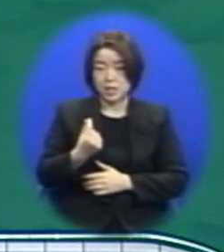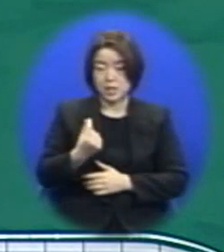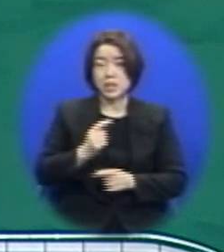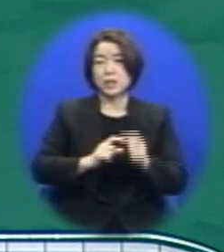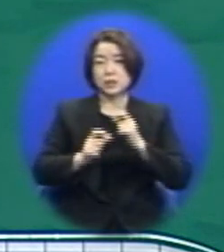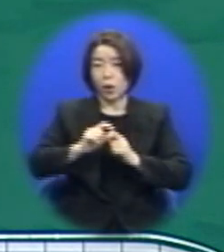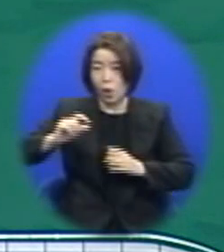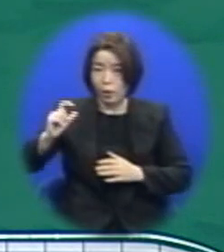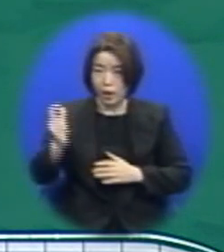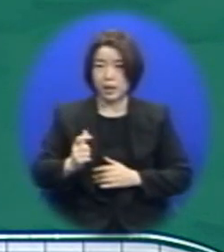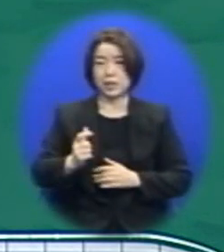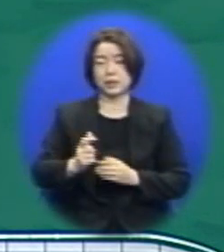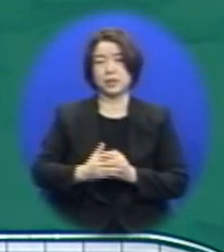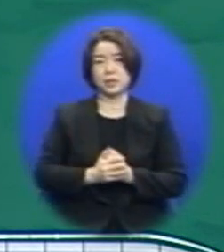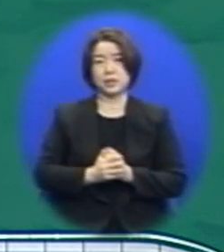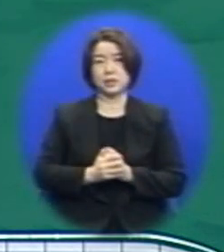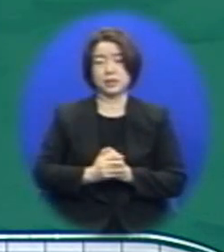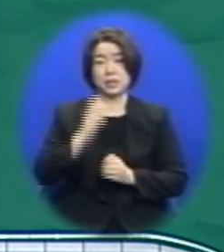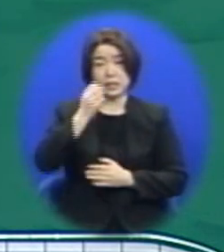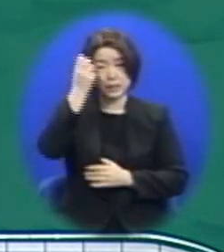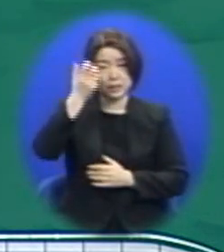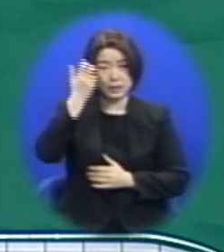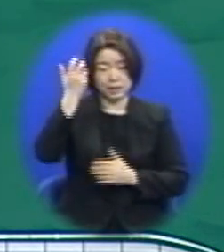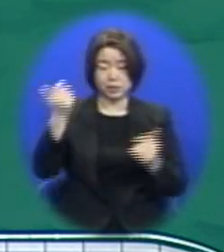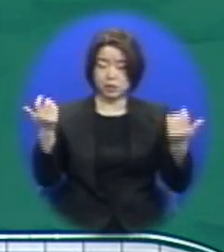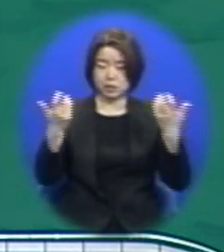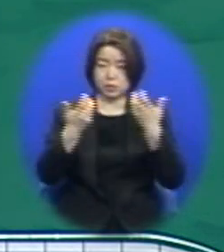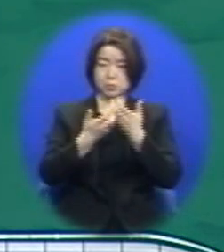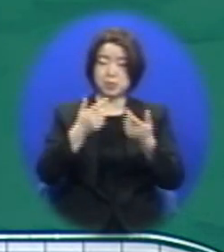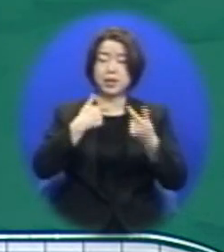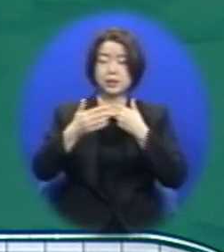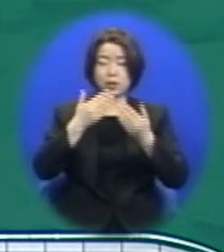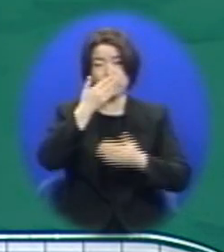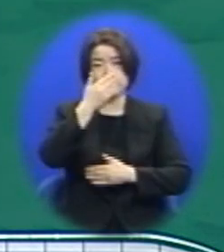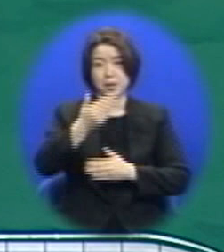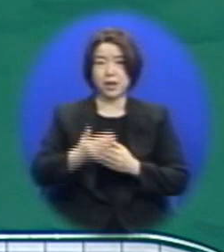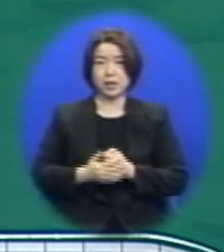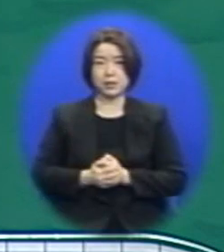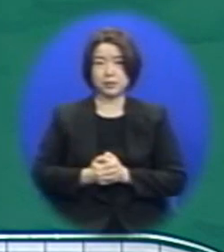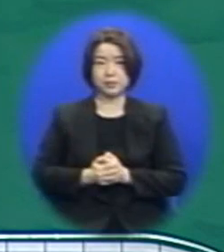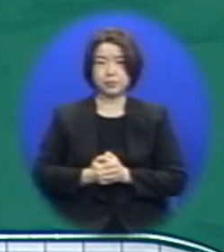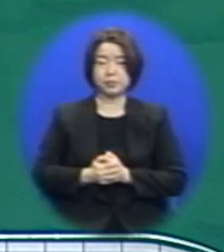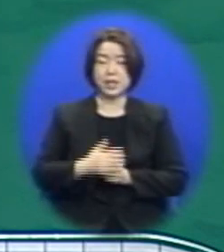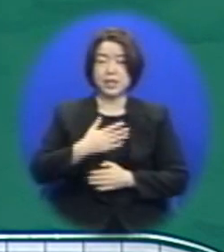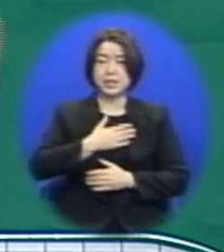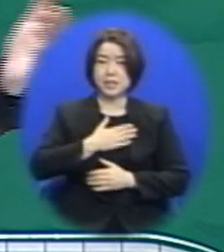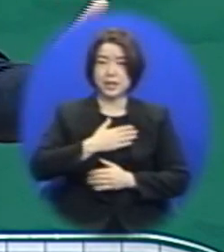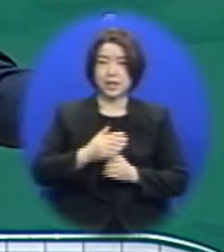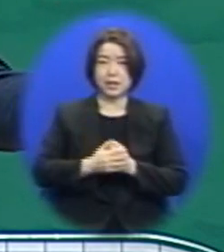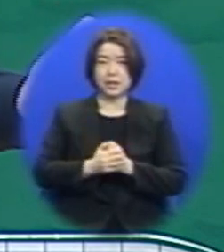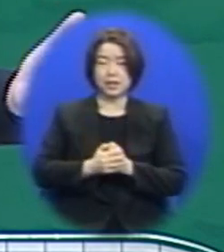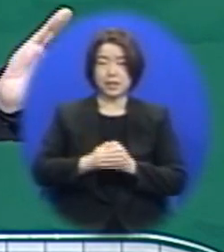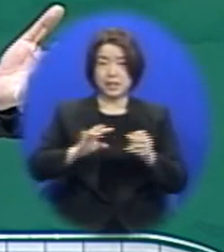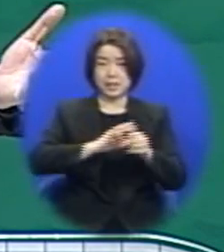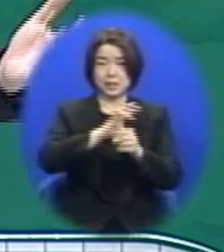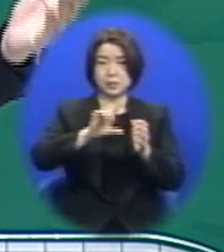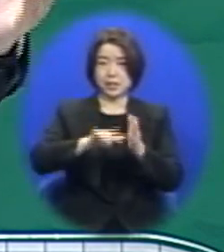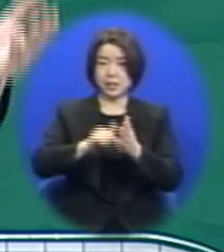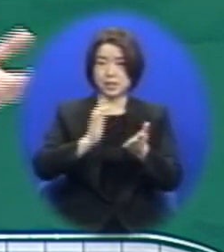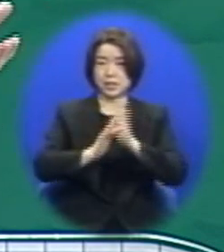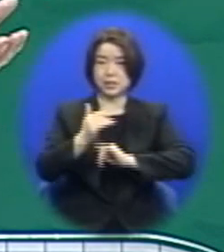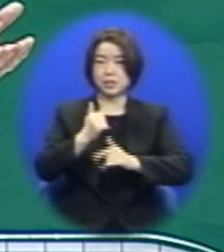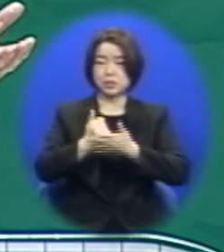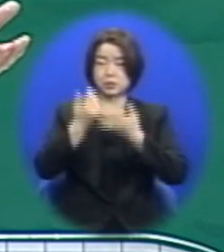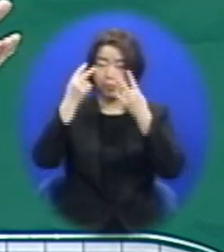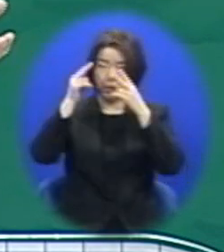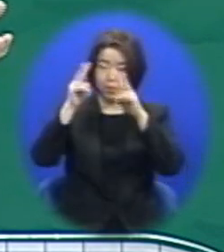훨씬 강하게 성령의 충만함을 경험하게 됩니다. 제가 24시간 예수님을